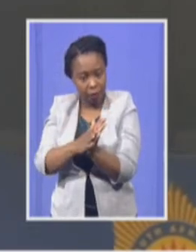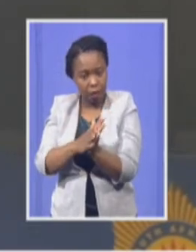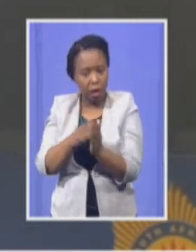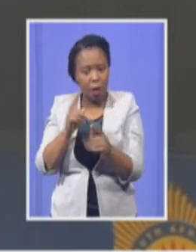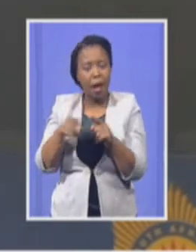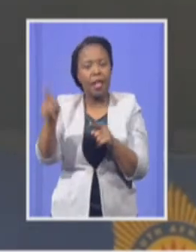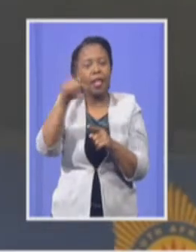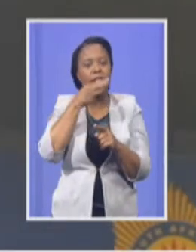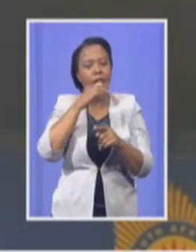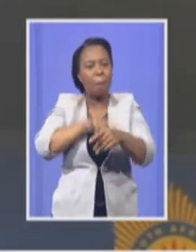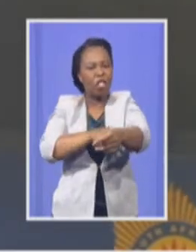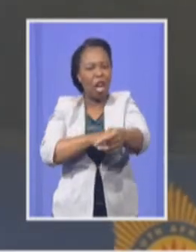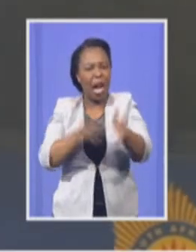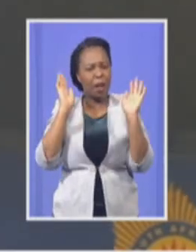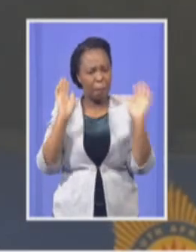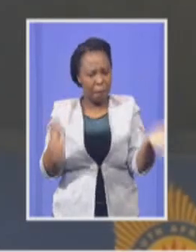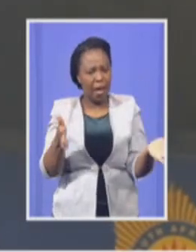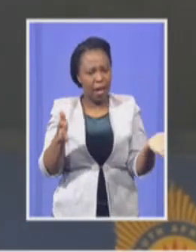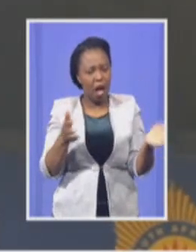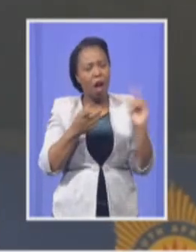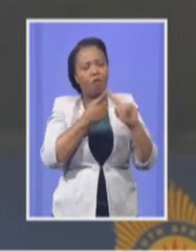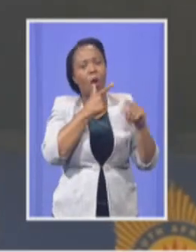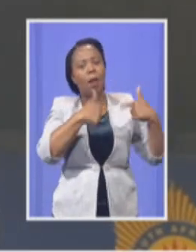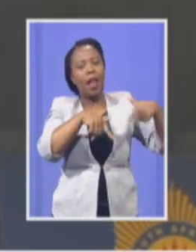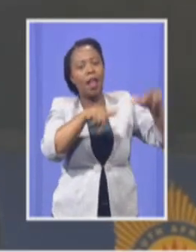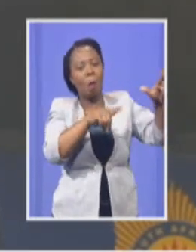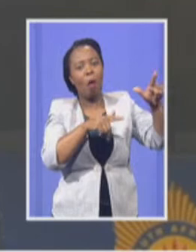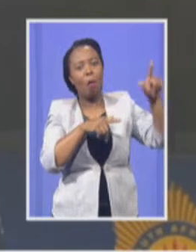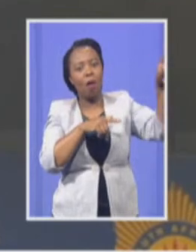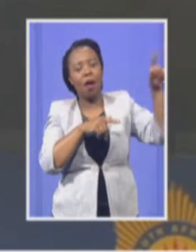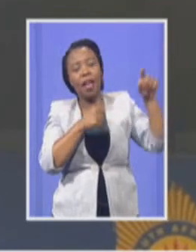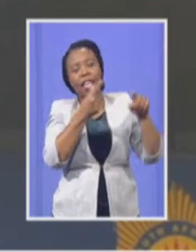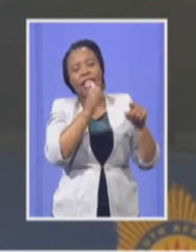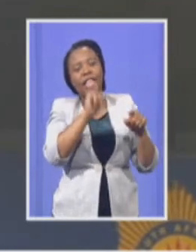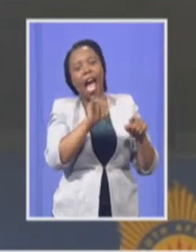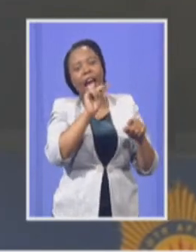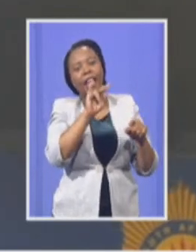amashangana bawasusa leli mpombo ngakubaka-DM niwalethe la